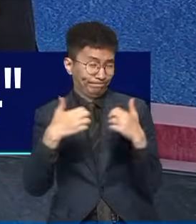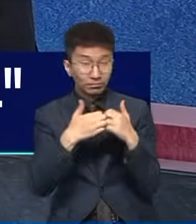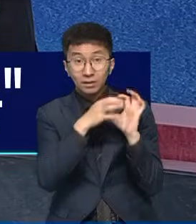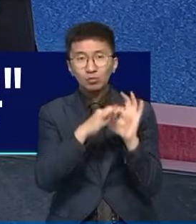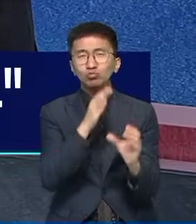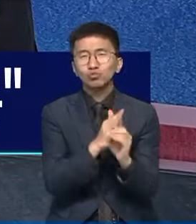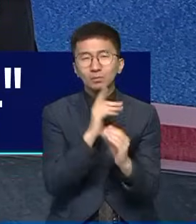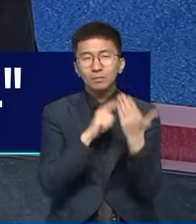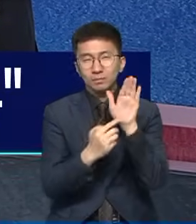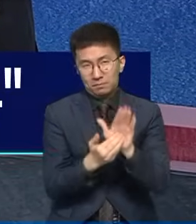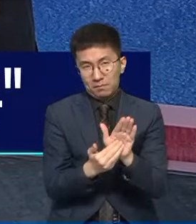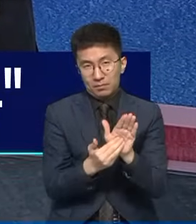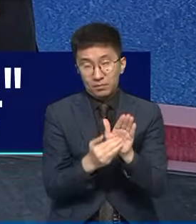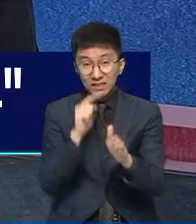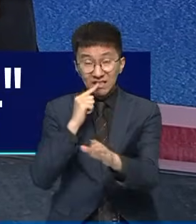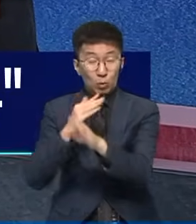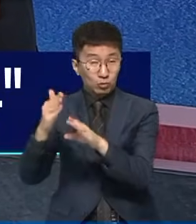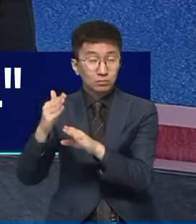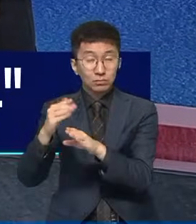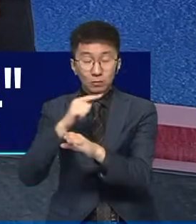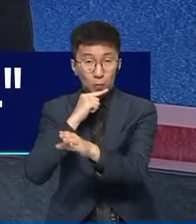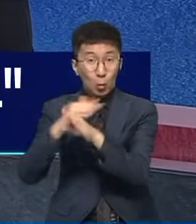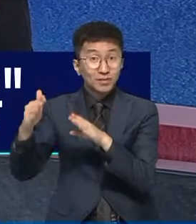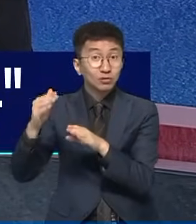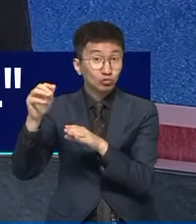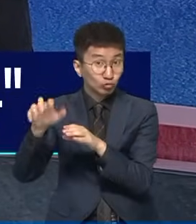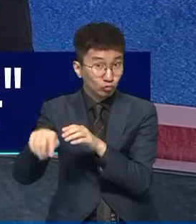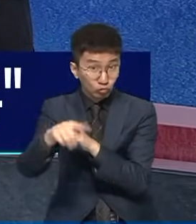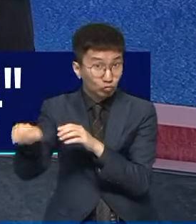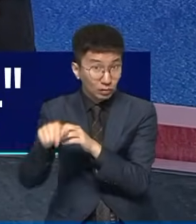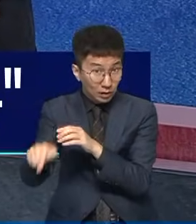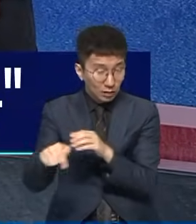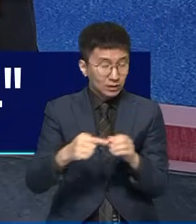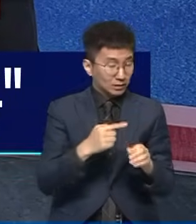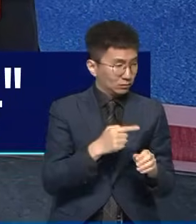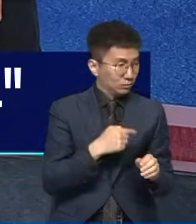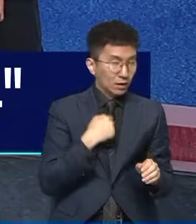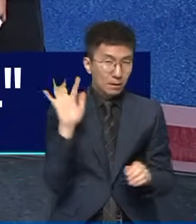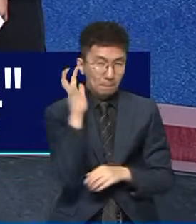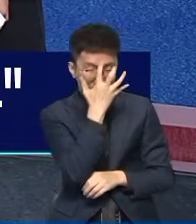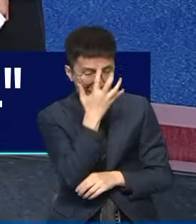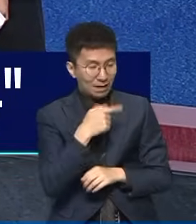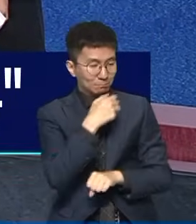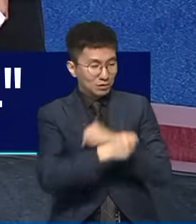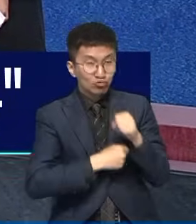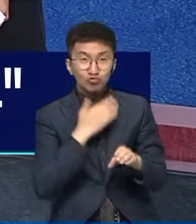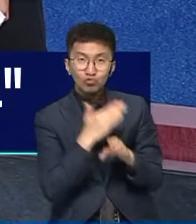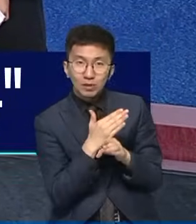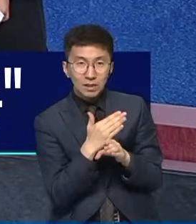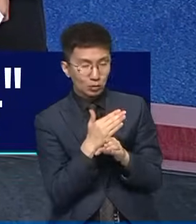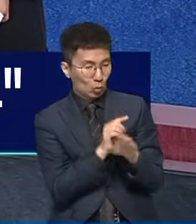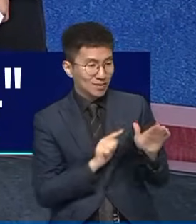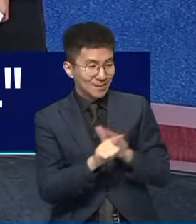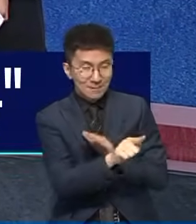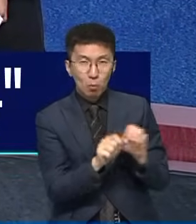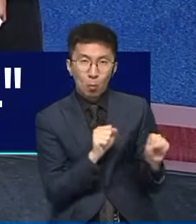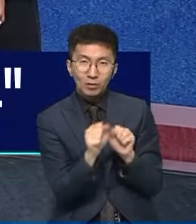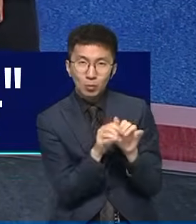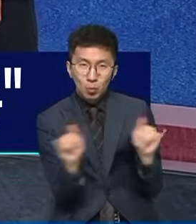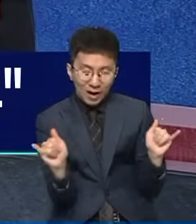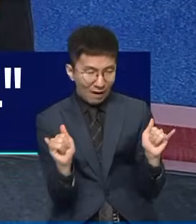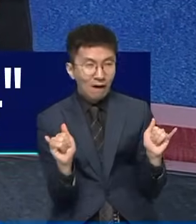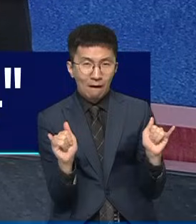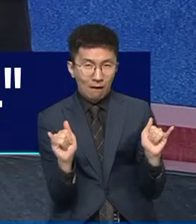세력이 민주주의 운동가나 진보주의 활동가로 위장해서 허위 선동을 일삼아 왔다고 강도